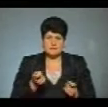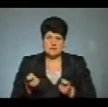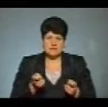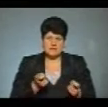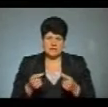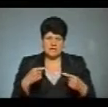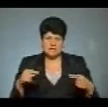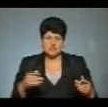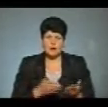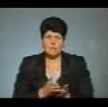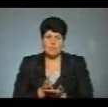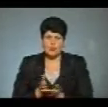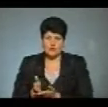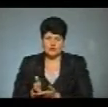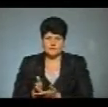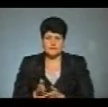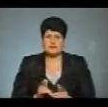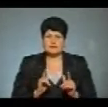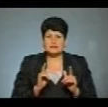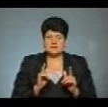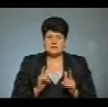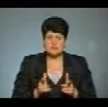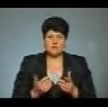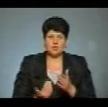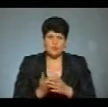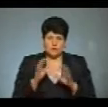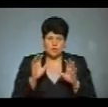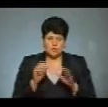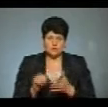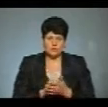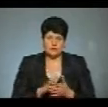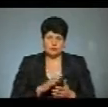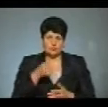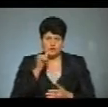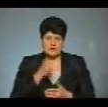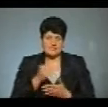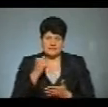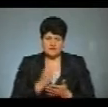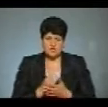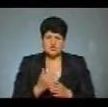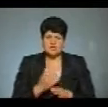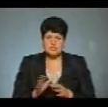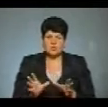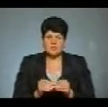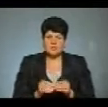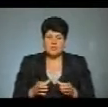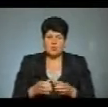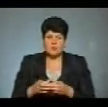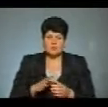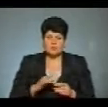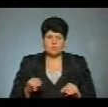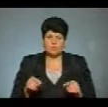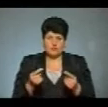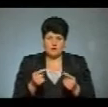адміністративних, інших послуг. Що згідно нового документу, який був вчора затверджений, частина об'єднаних громад, які були утворені